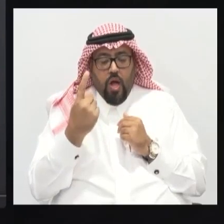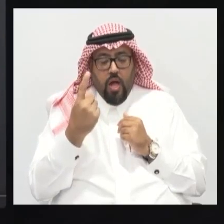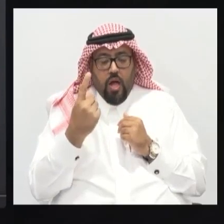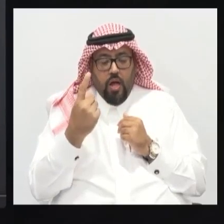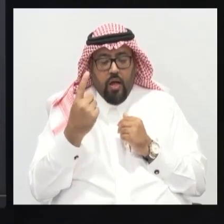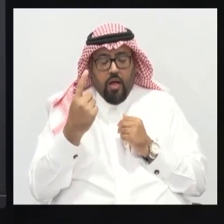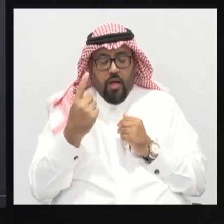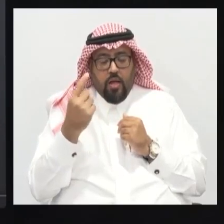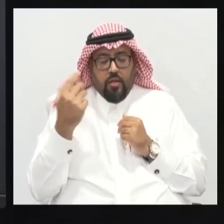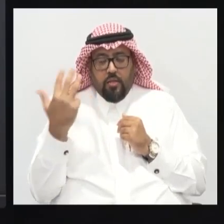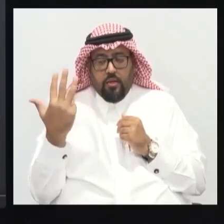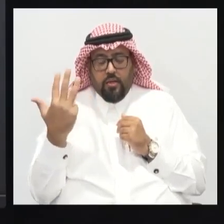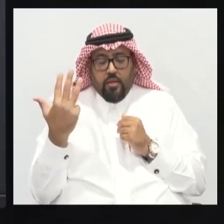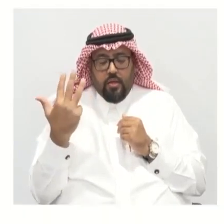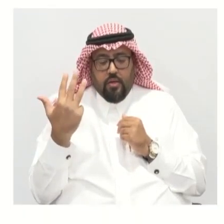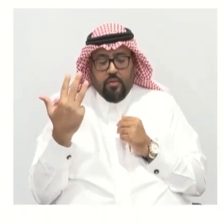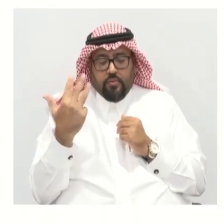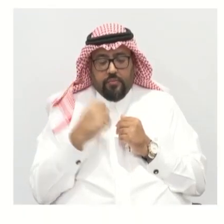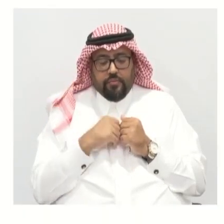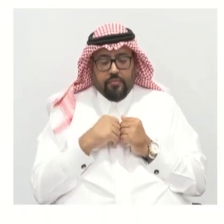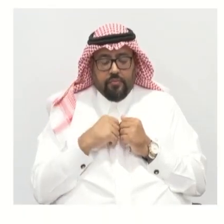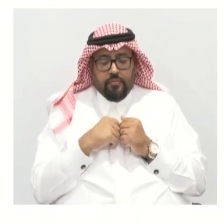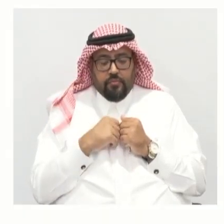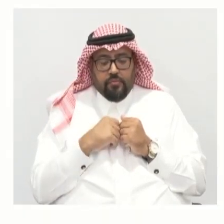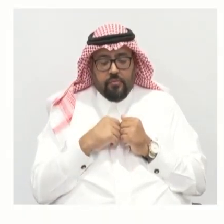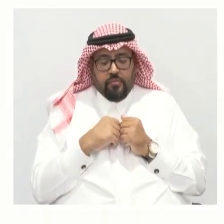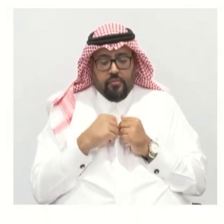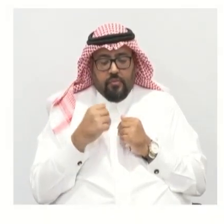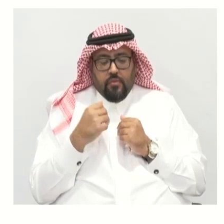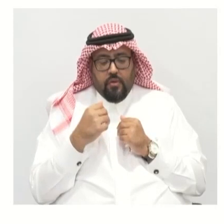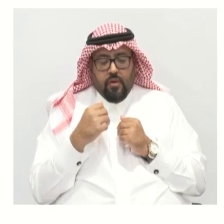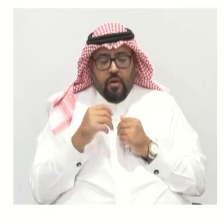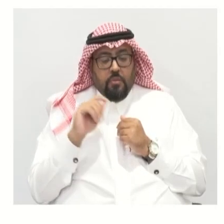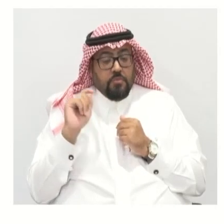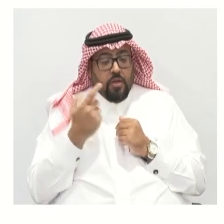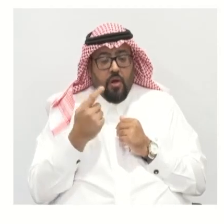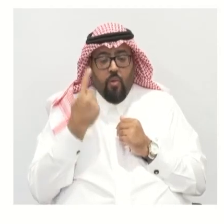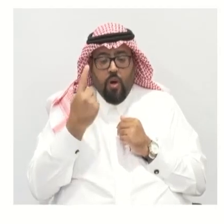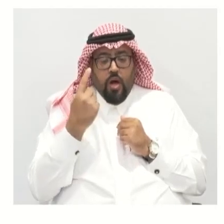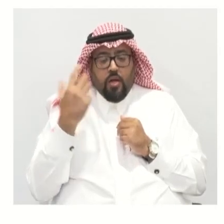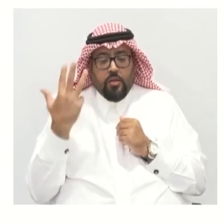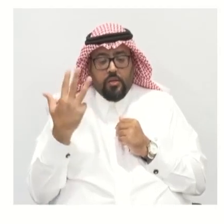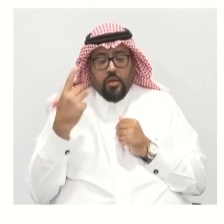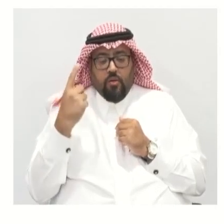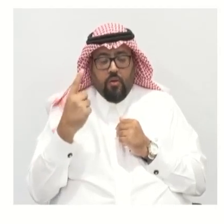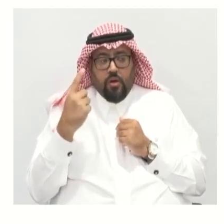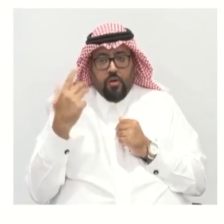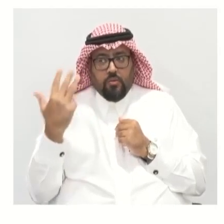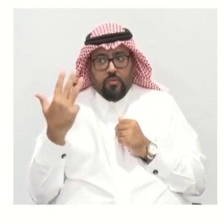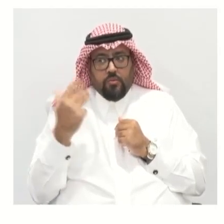الموحد نعم احسنتم بارك الله فيكم اذا الاتصال فورا على الرقم الموحد